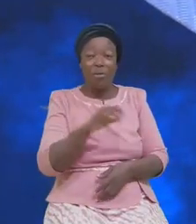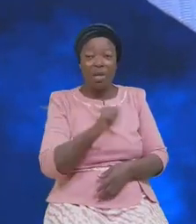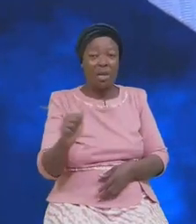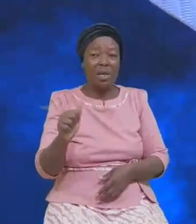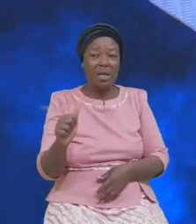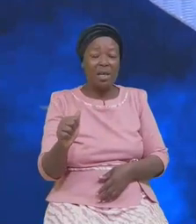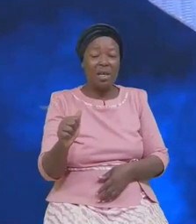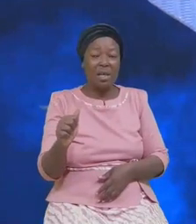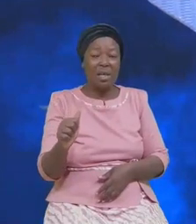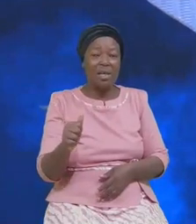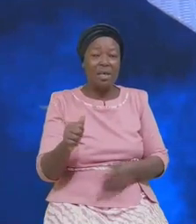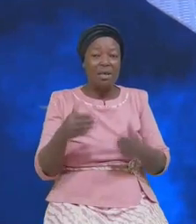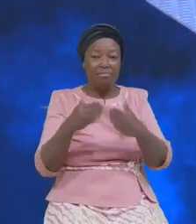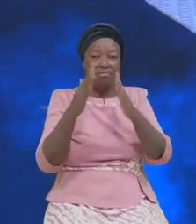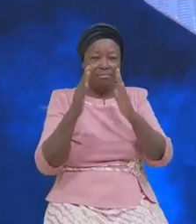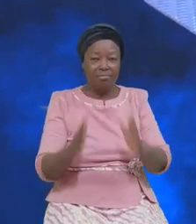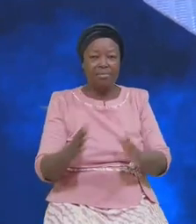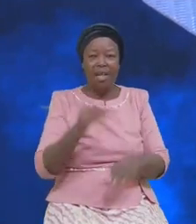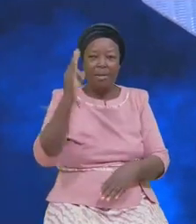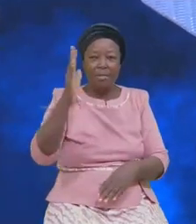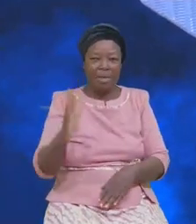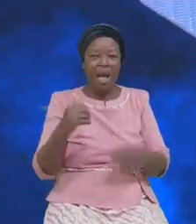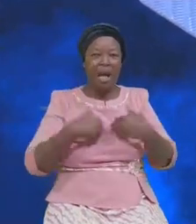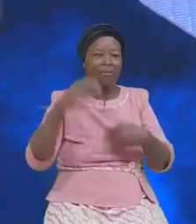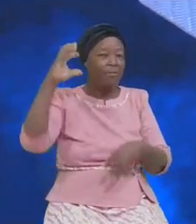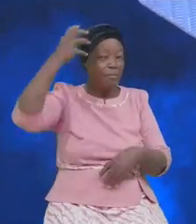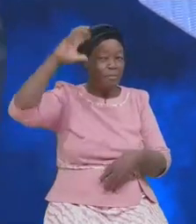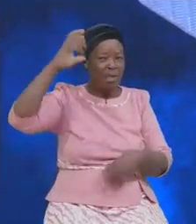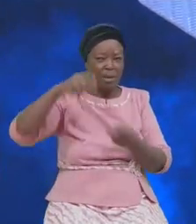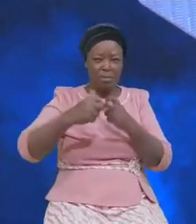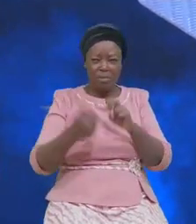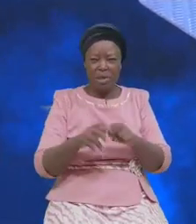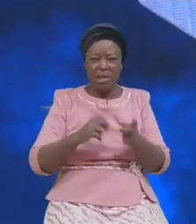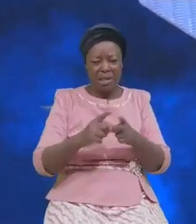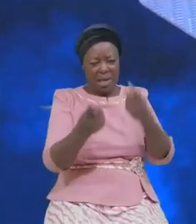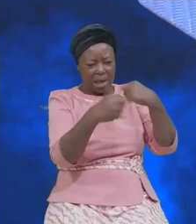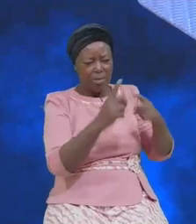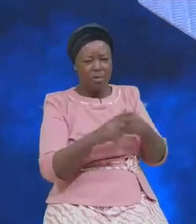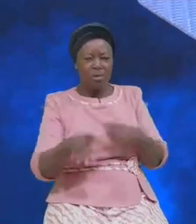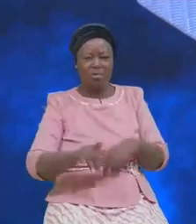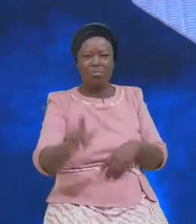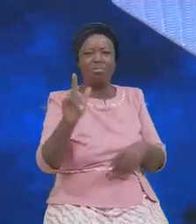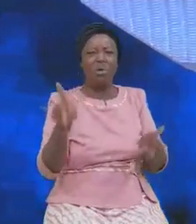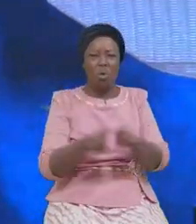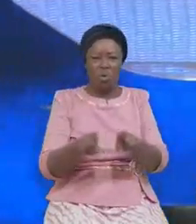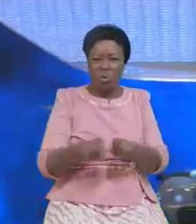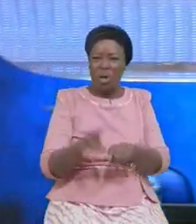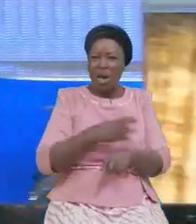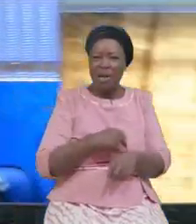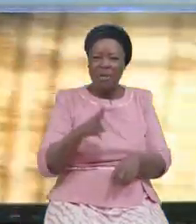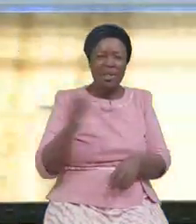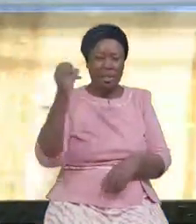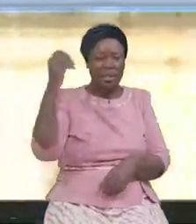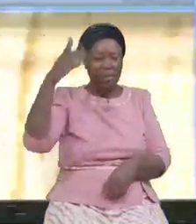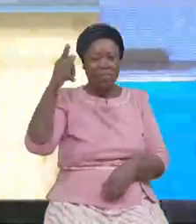dirigeant, avait des problèmes mentaux. Et ils étaient venus à l'aéroport également. Et par la grâce de Dieu, maintenant,